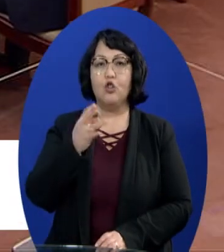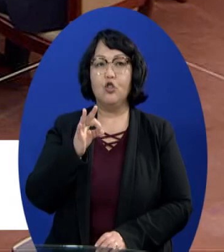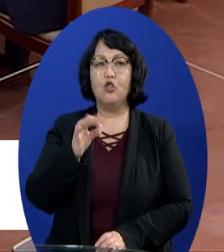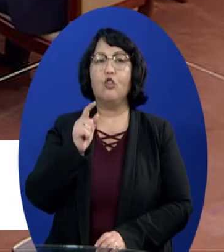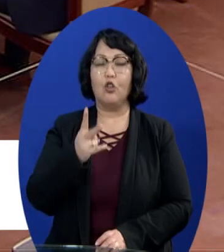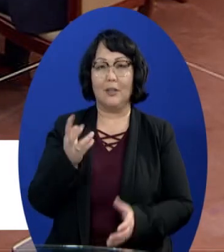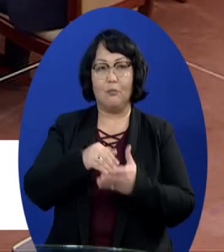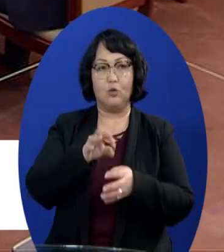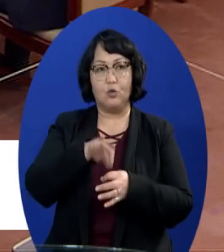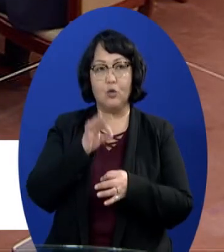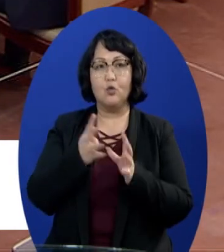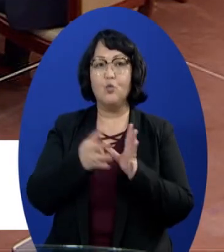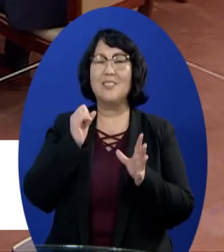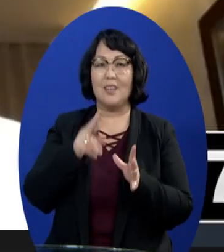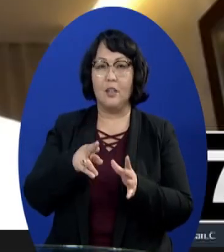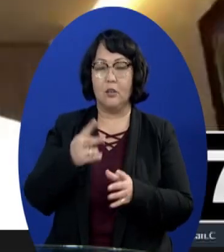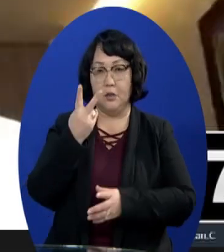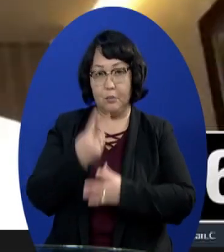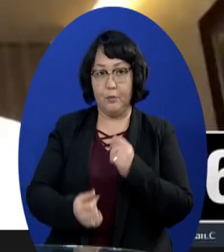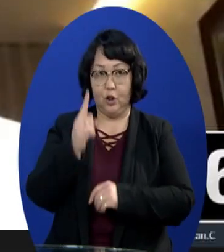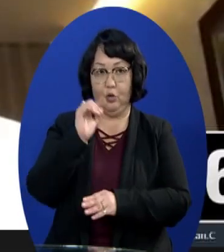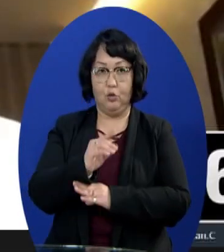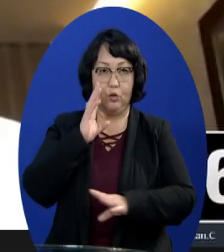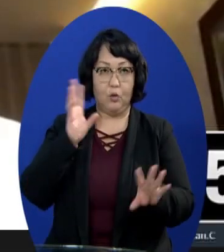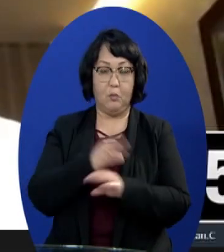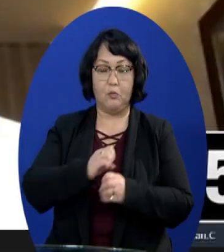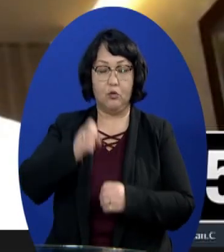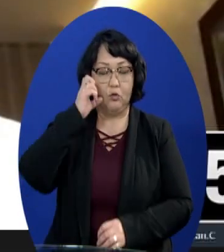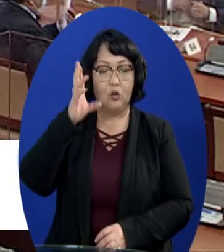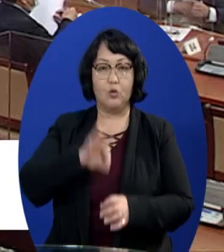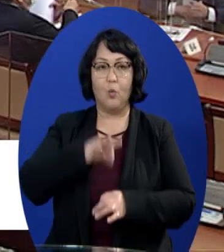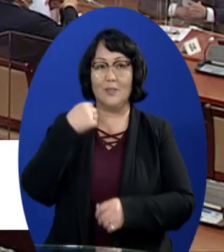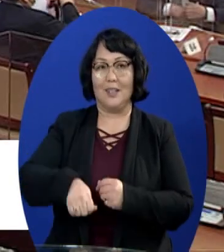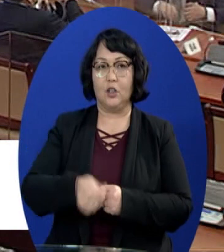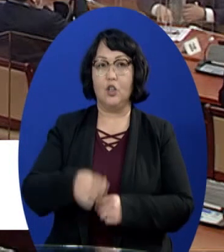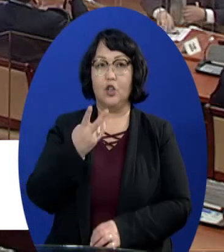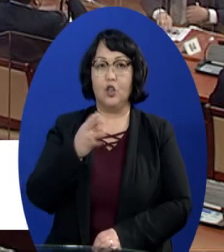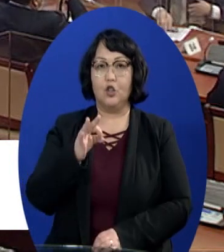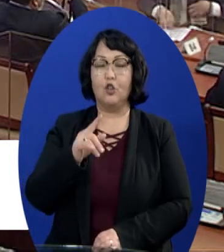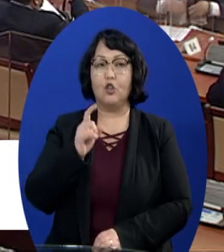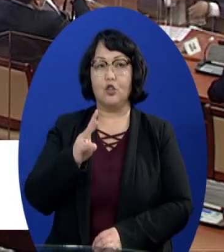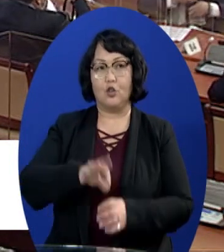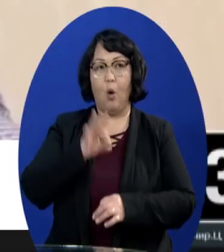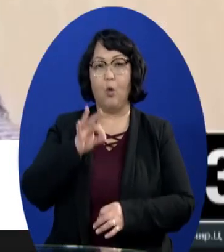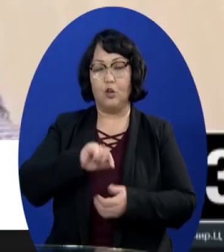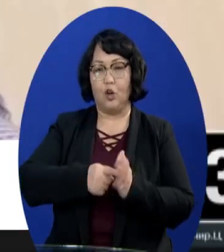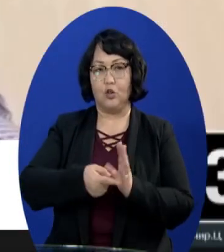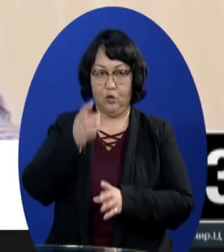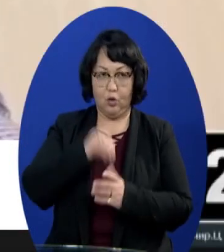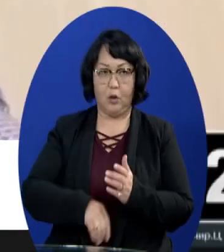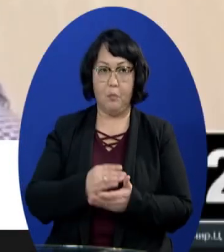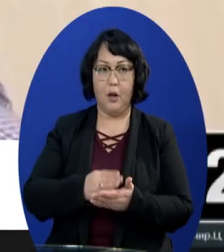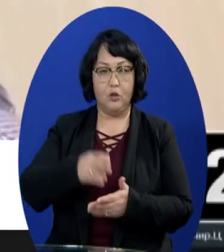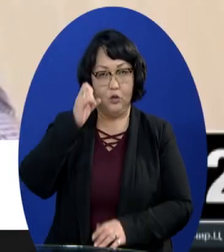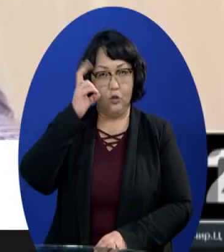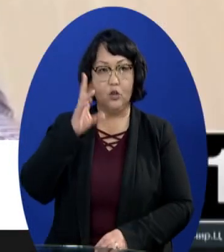гарахаар байсан. Хоёр сонгуулийг нэг өдөр зохион байгуулснаар ерөнхийлөгчийн сонгуулийн зардалд нөхөн сонгуулийг багтаах юм байна. Ерөнхийлөгчийн сонгуулийг